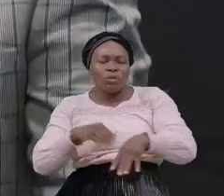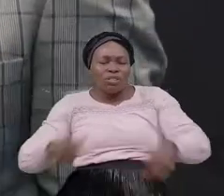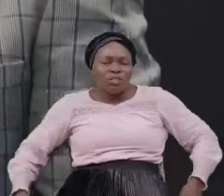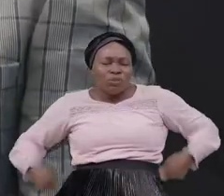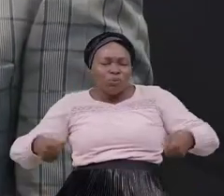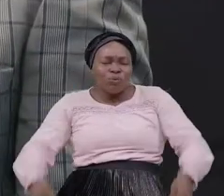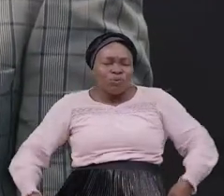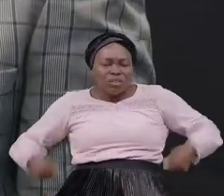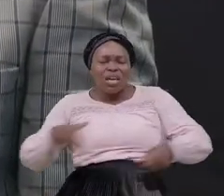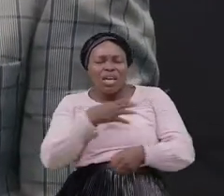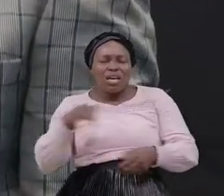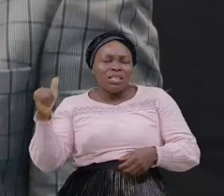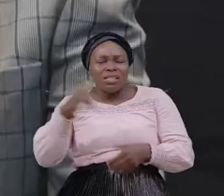roulant,